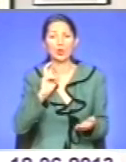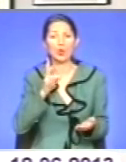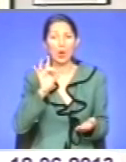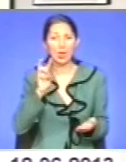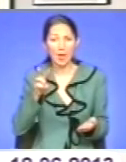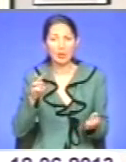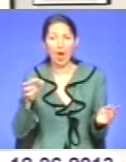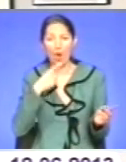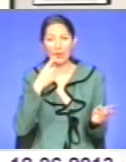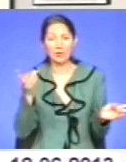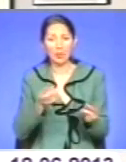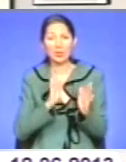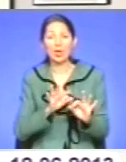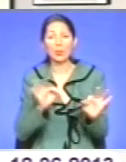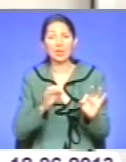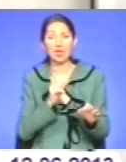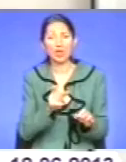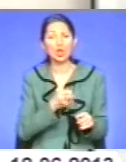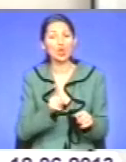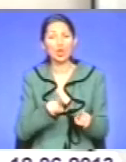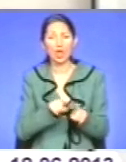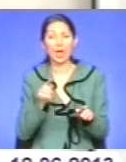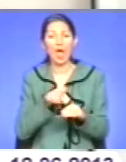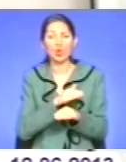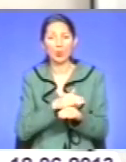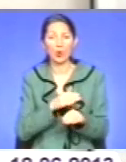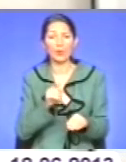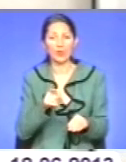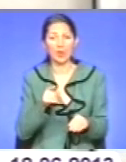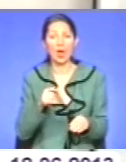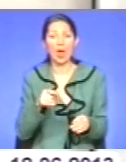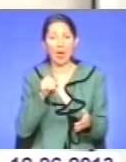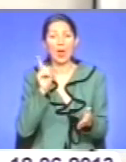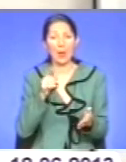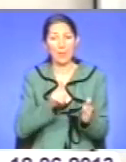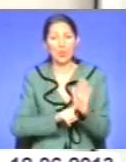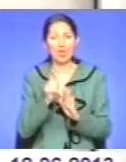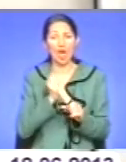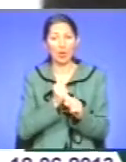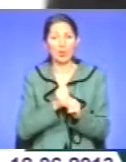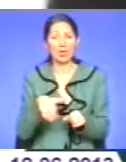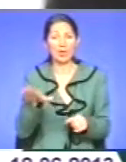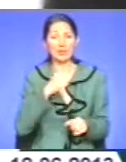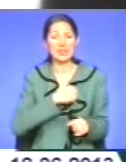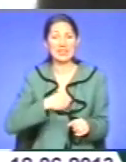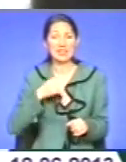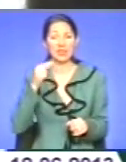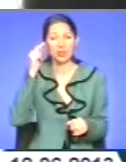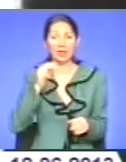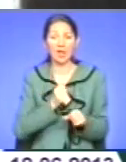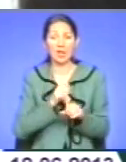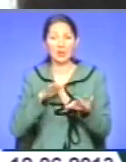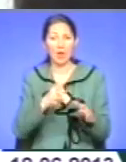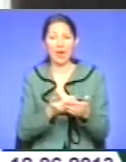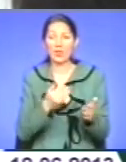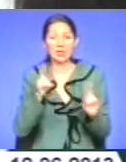добро, і вона почне його робити. А відповідно всі злі вчинки – від незнання. У цьому переконався кожен, хто сьогодні завітав на